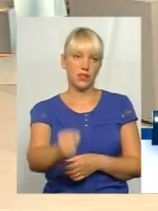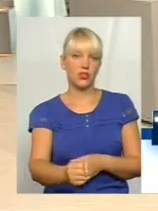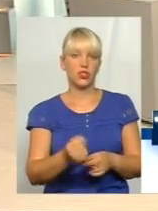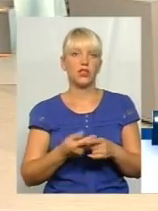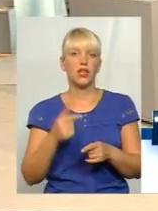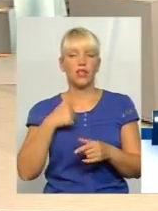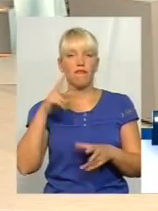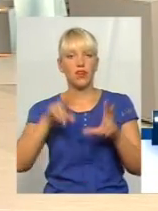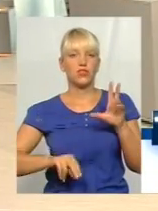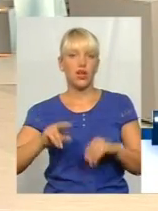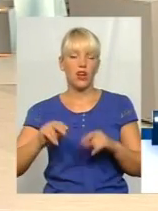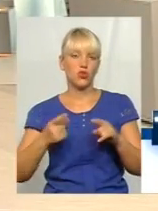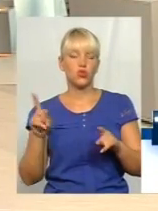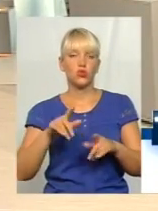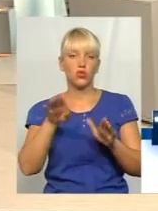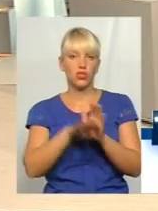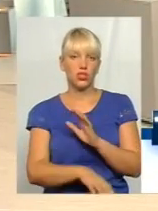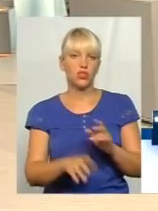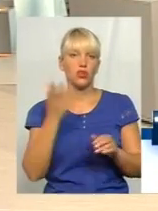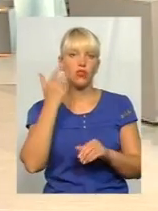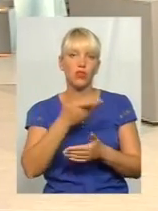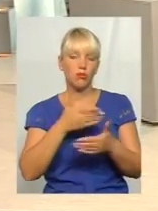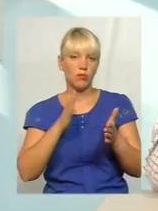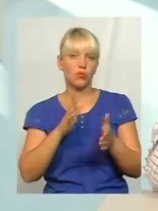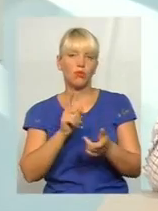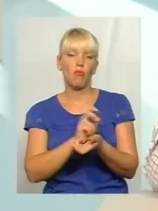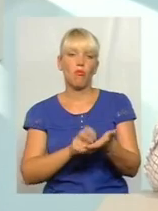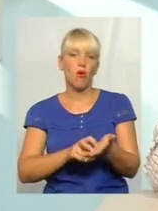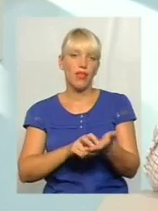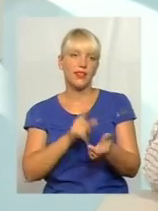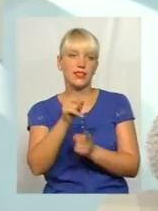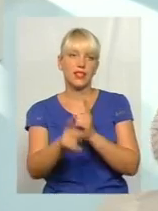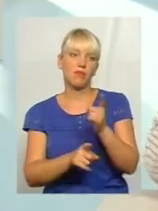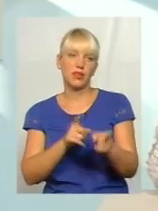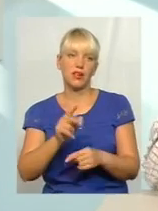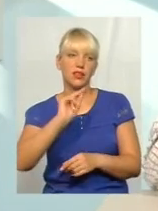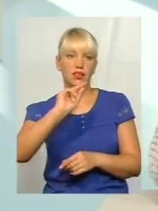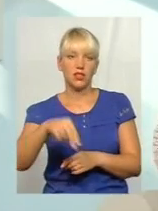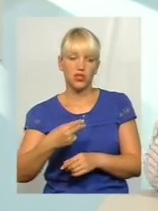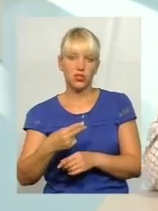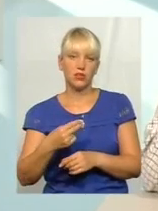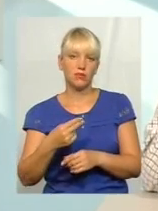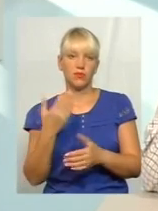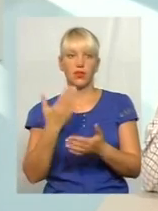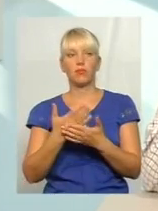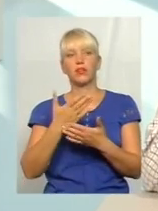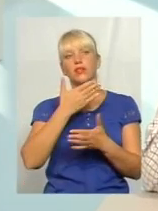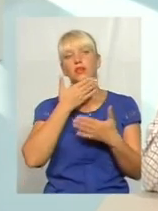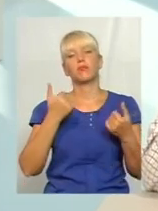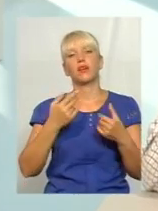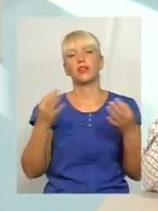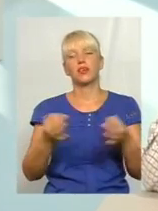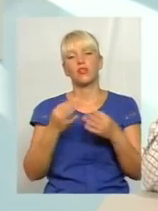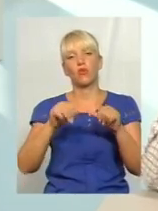тобто я вважаю що гірше коли ми будемо боятись міняти так ніж ну скажемо немає жодної